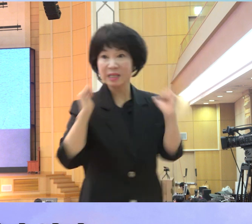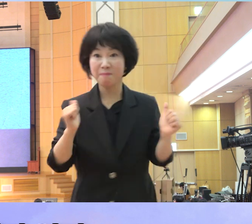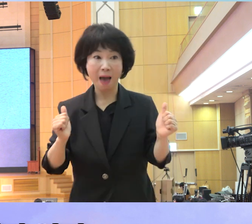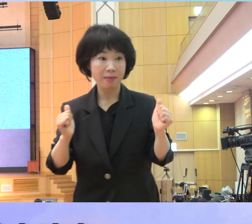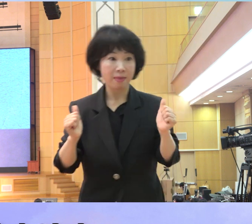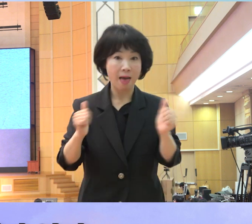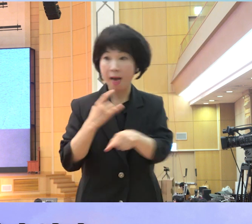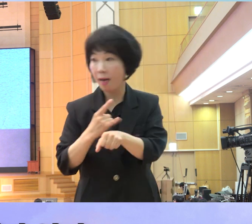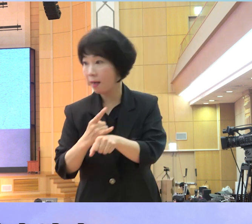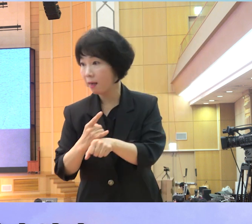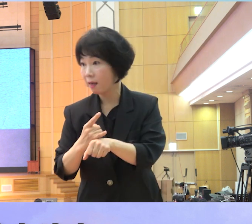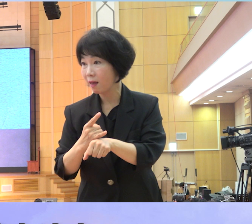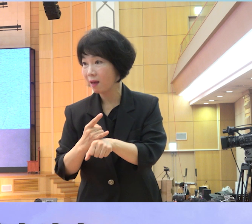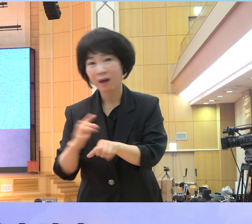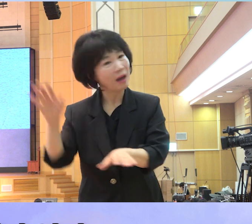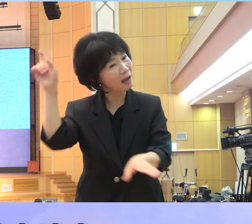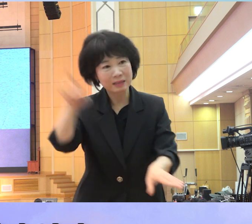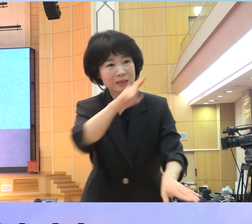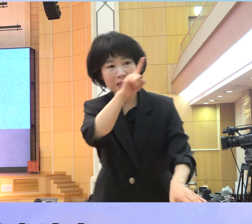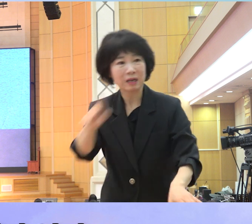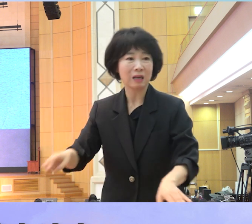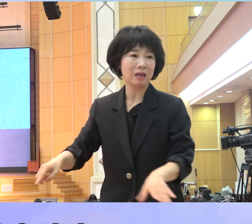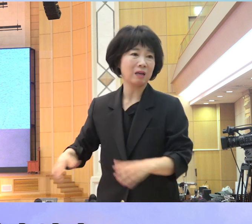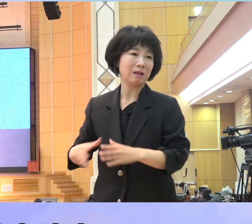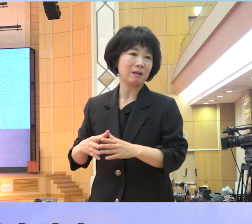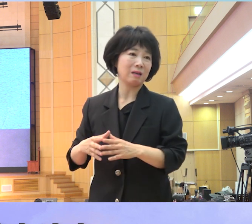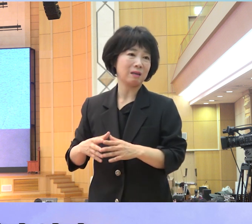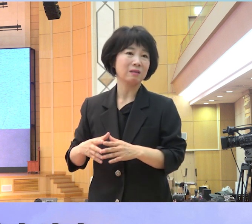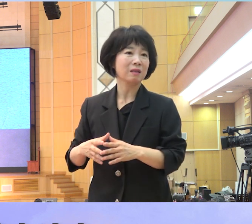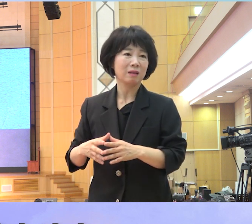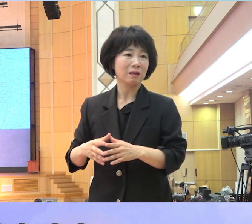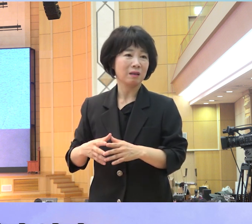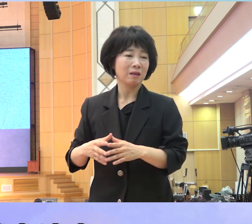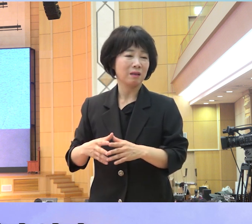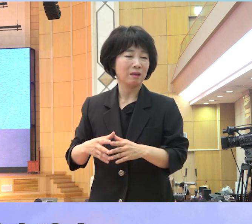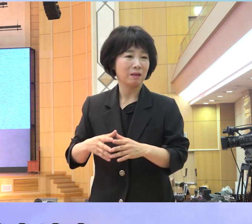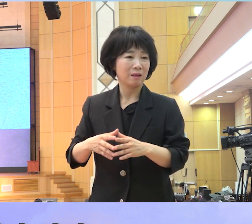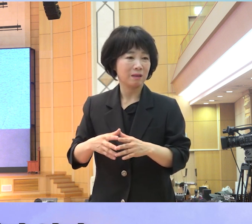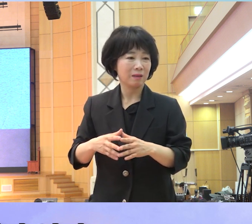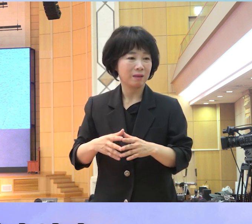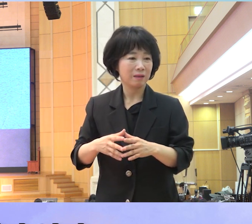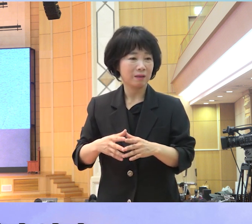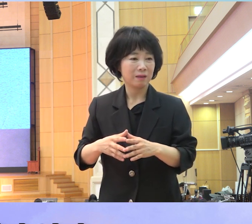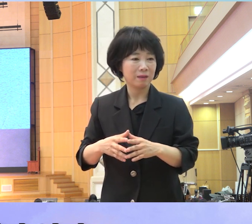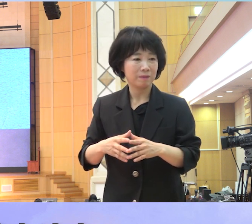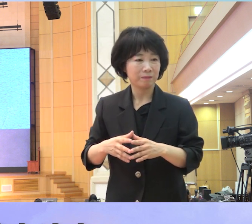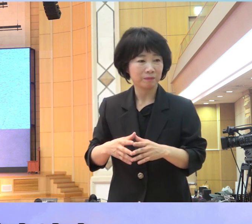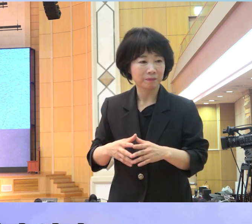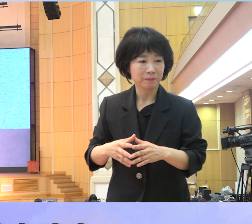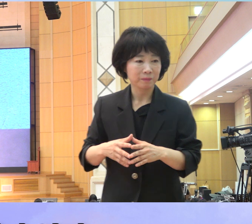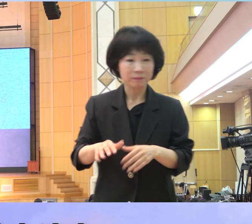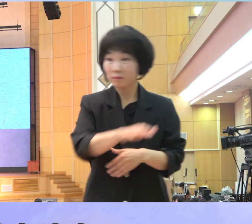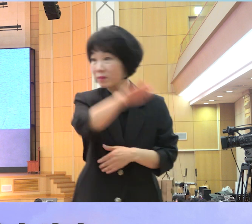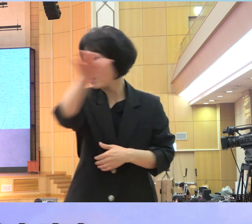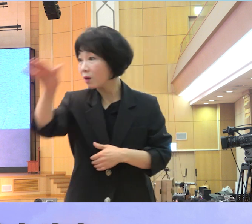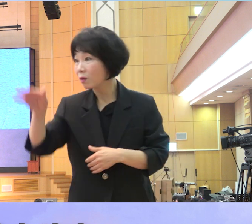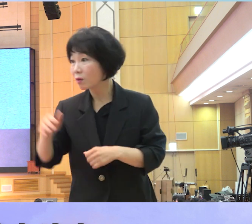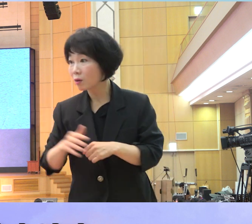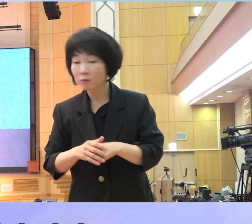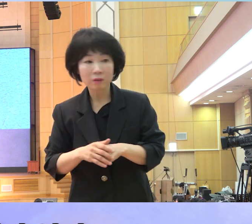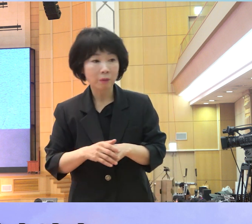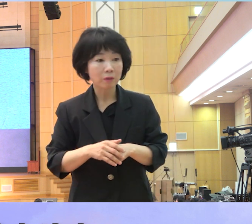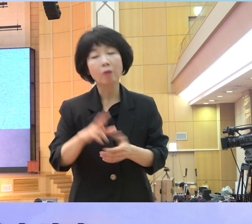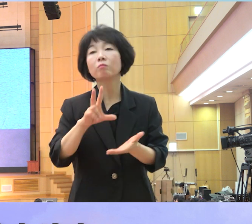우리가 뭐 길거리 가다가 강도를 만나고 치안을 만나고 막 이랬을 때 우리가 112에 신고를 하면 경찰이 뭐 해주길